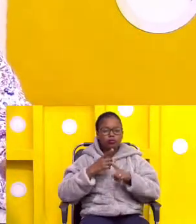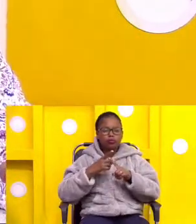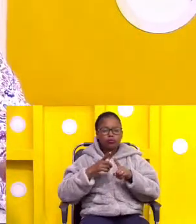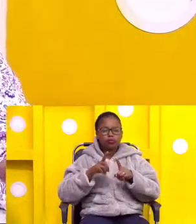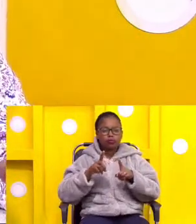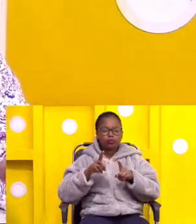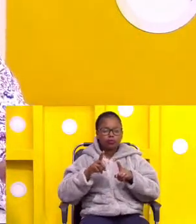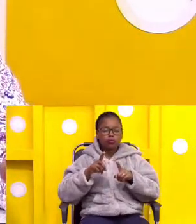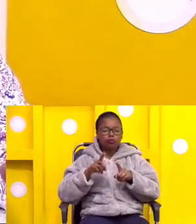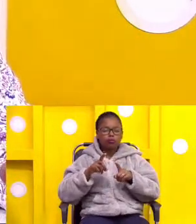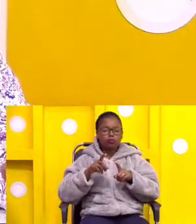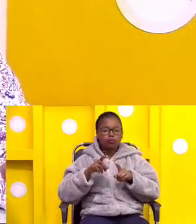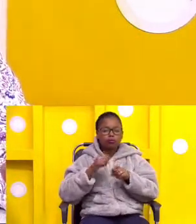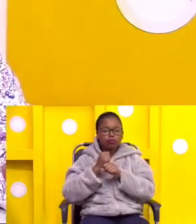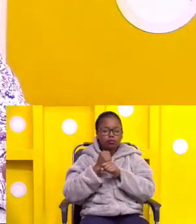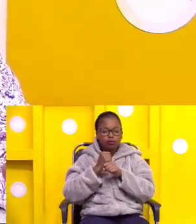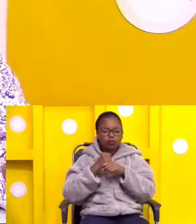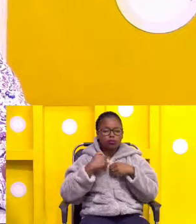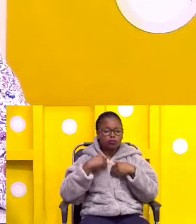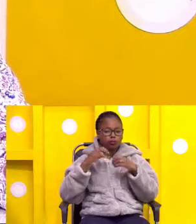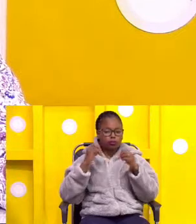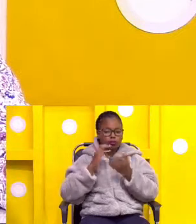ndiuma